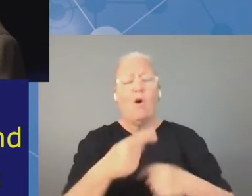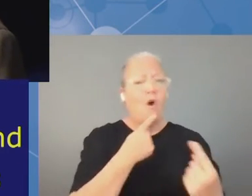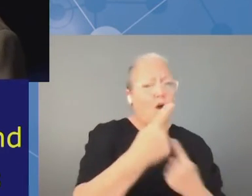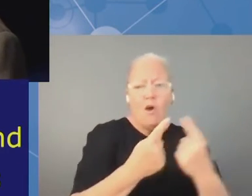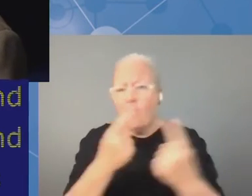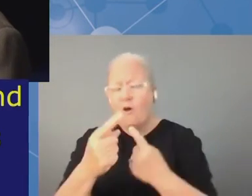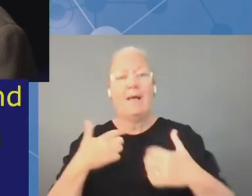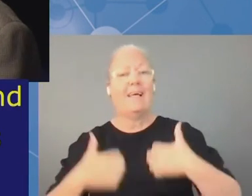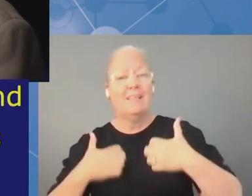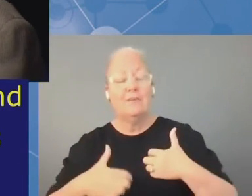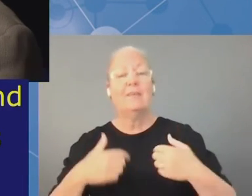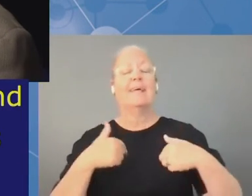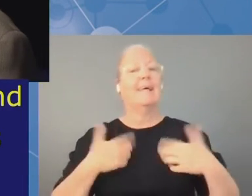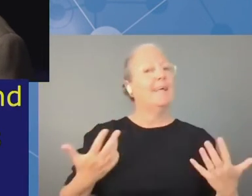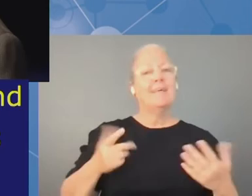участвовать